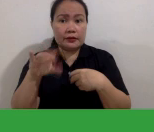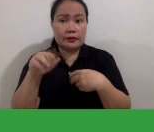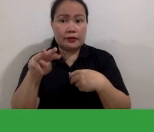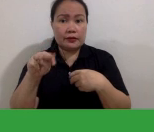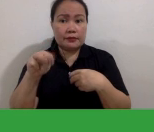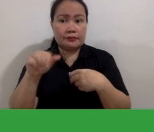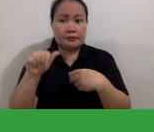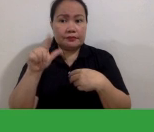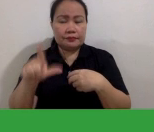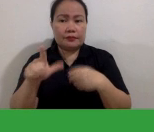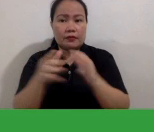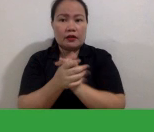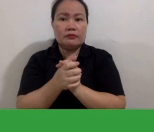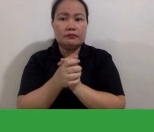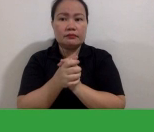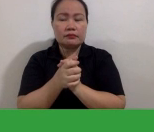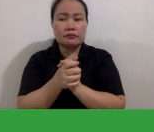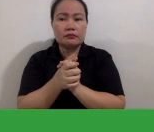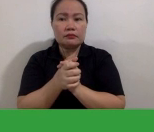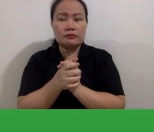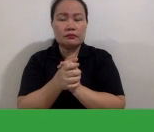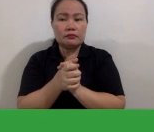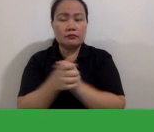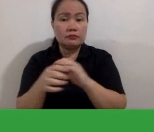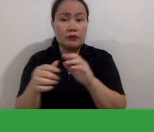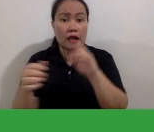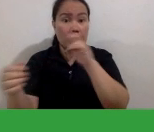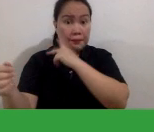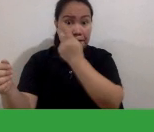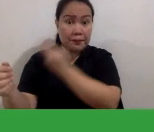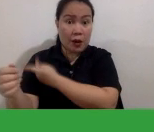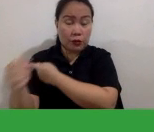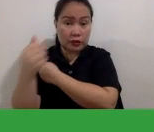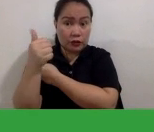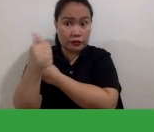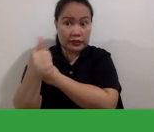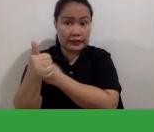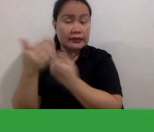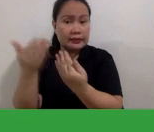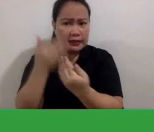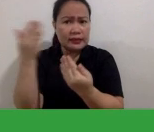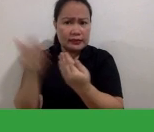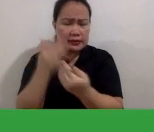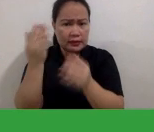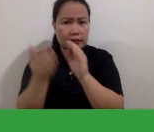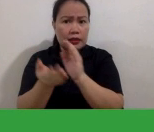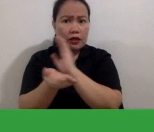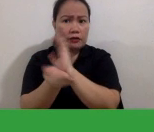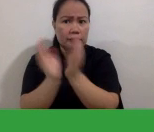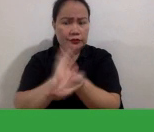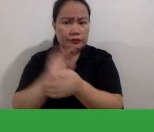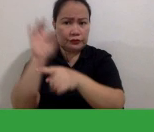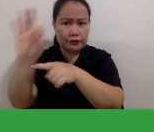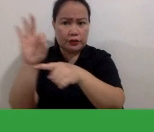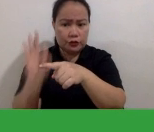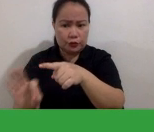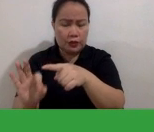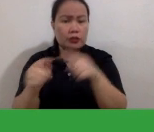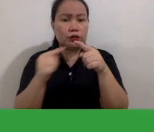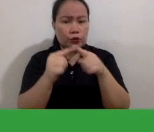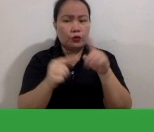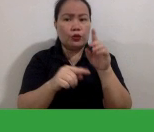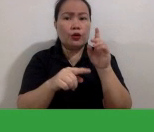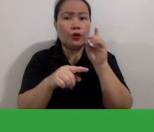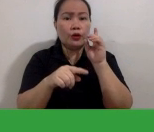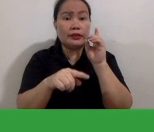ang denominator mo ay nasa power of 10. Pag sinabing power of 10, mas madali tayong mag-convert ng